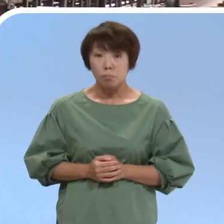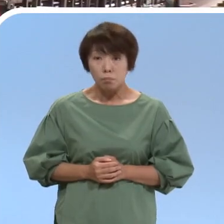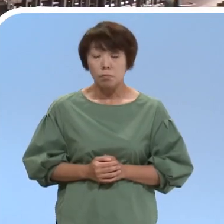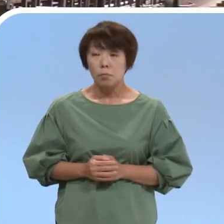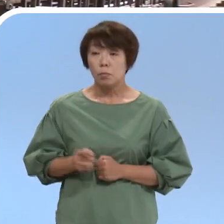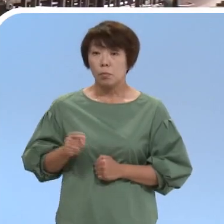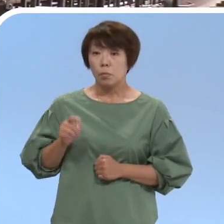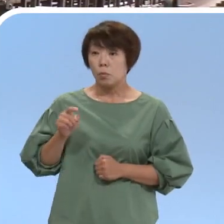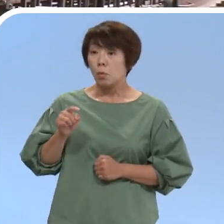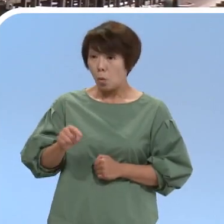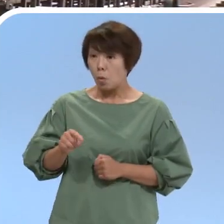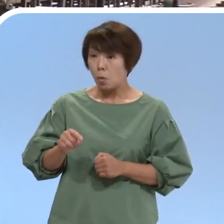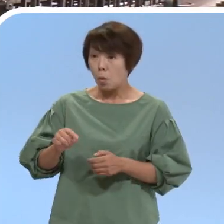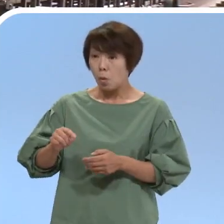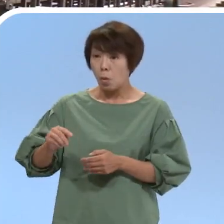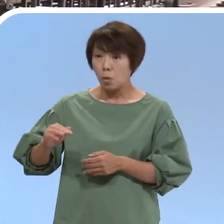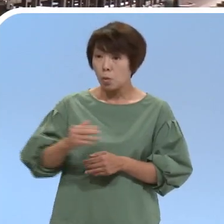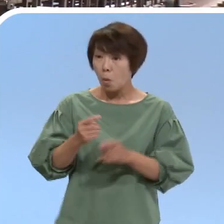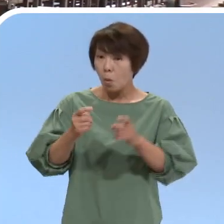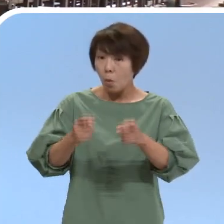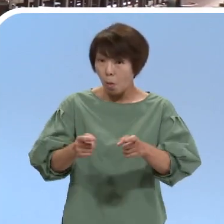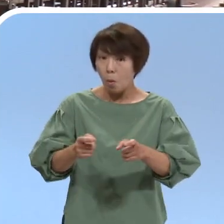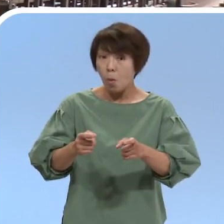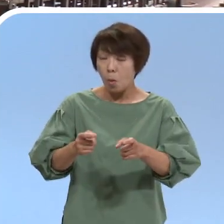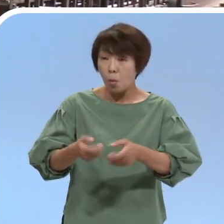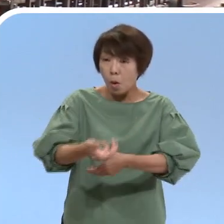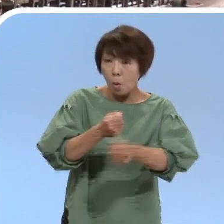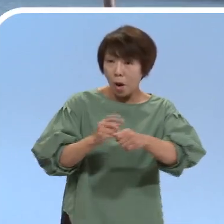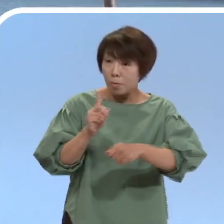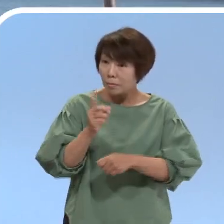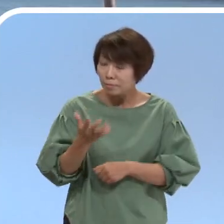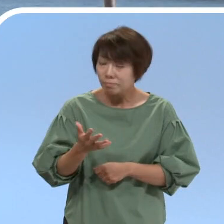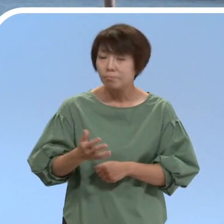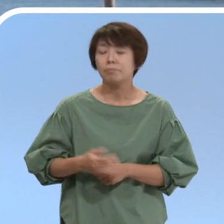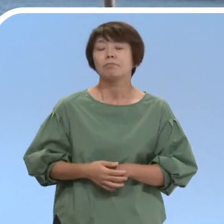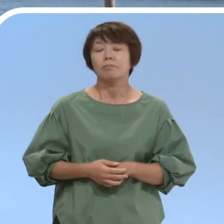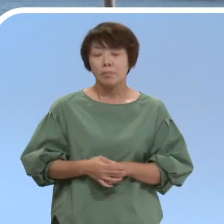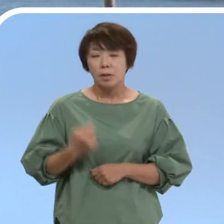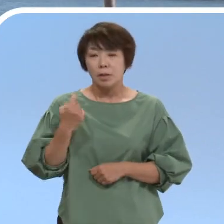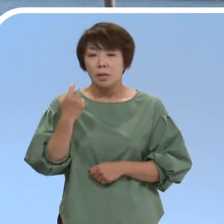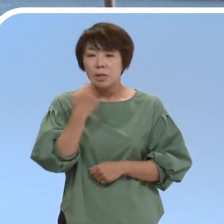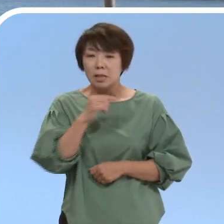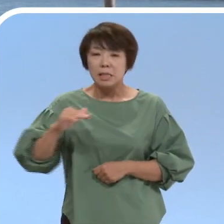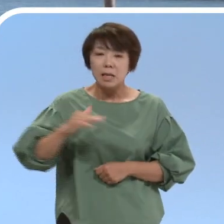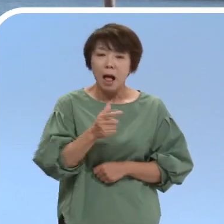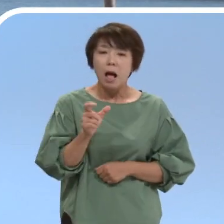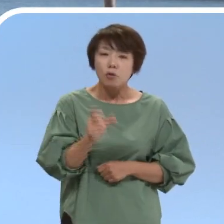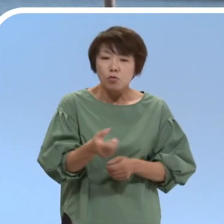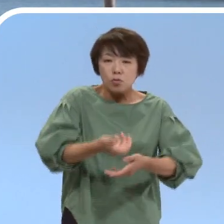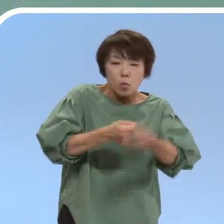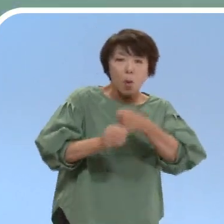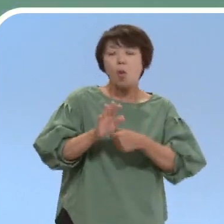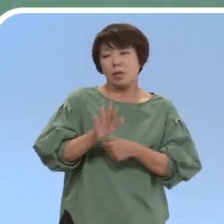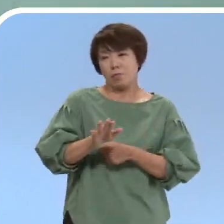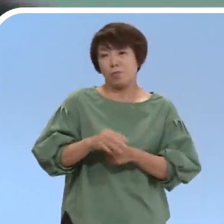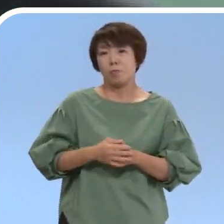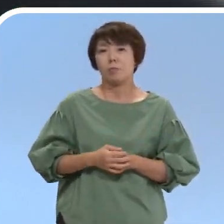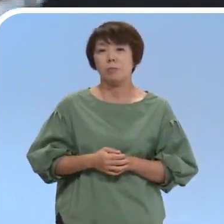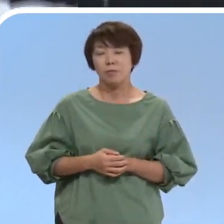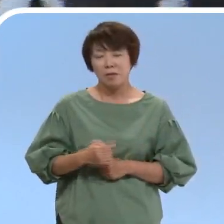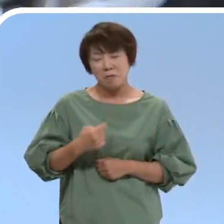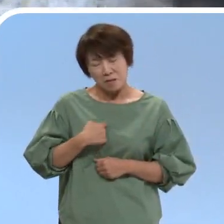さあ、こちらの漁港では何が上がってくるんですか。 まあ、シラス漁が一番主ですね。